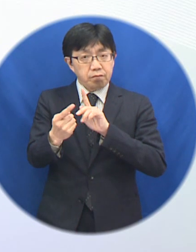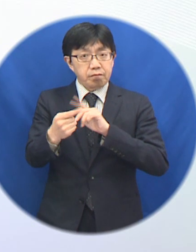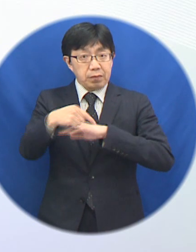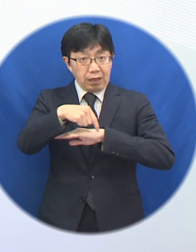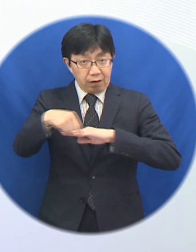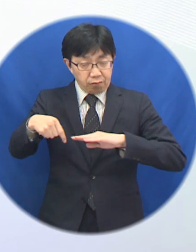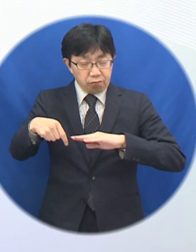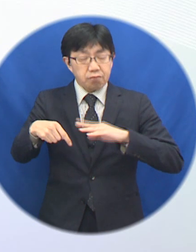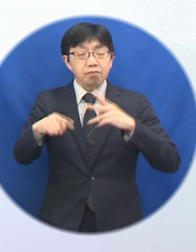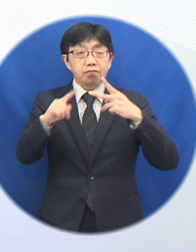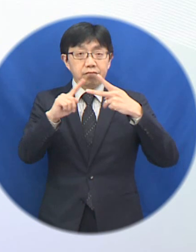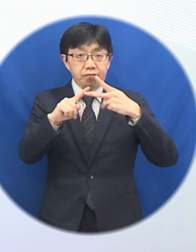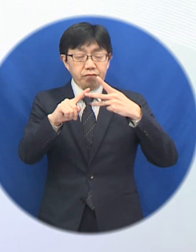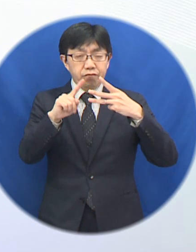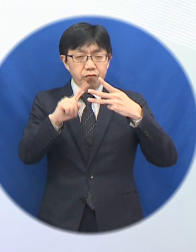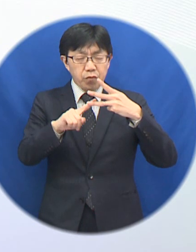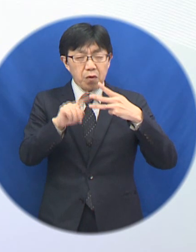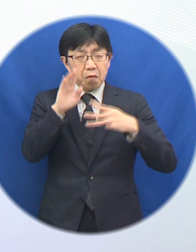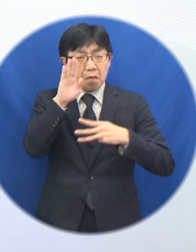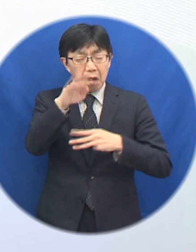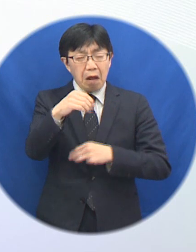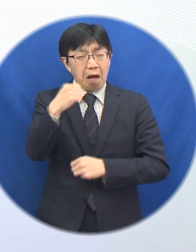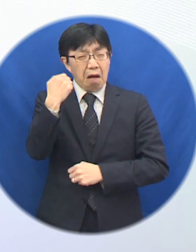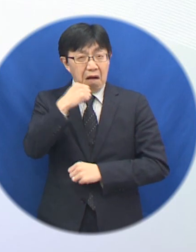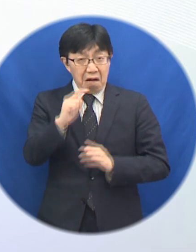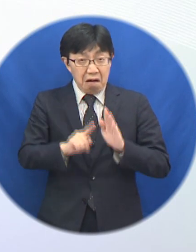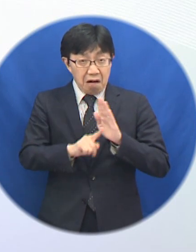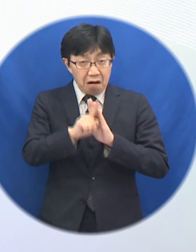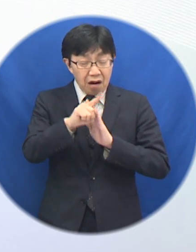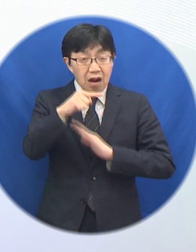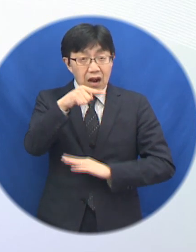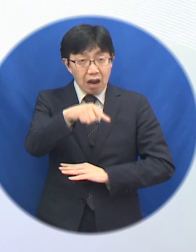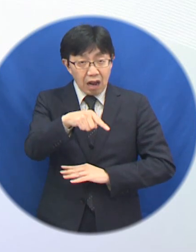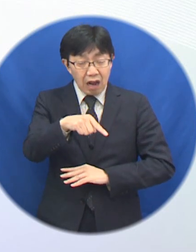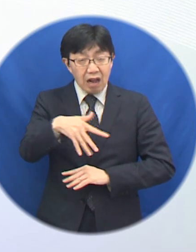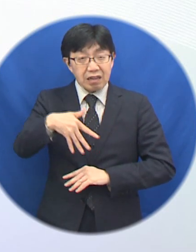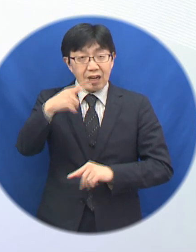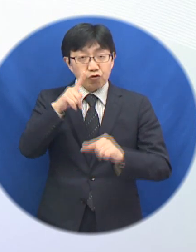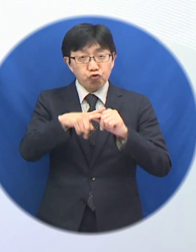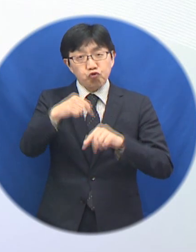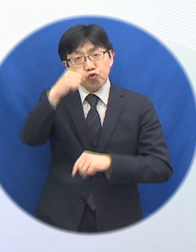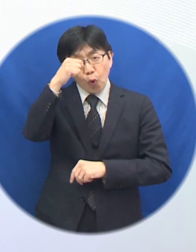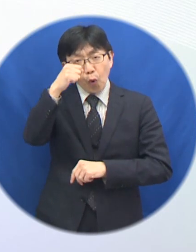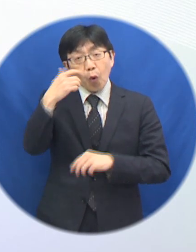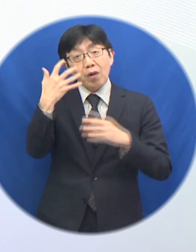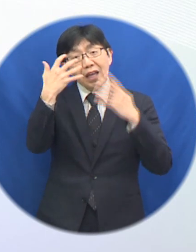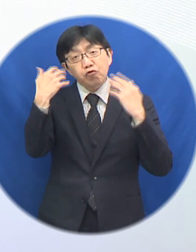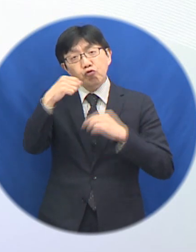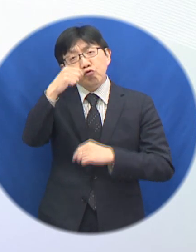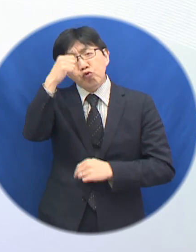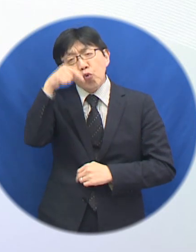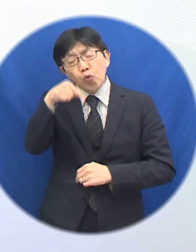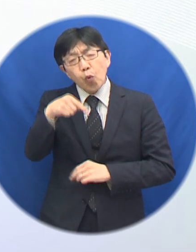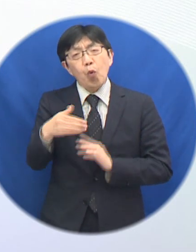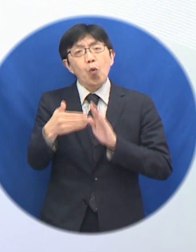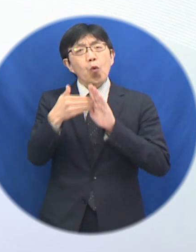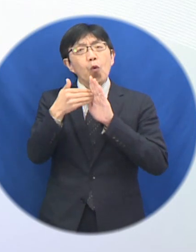と何よりですね、これから暑くなってくる時期ですので、熱中症予防の事業についてもご紹介したいと思います。 は